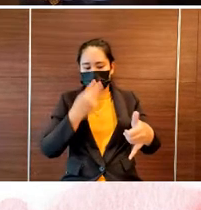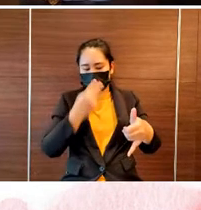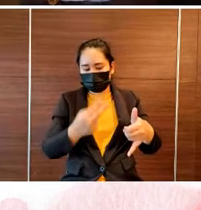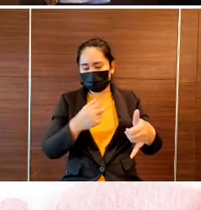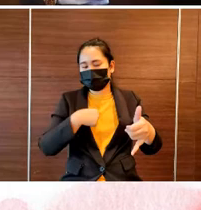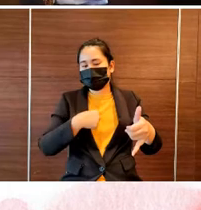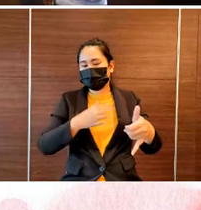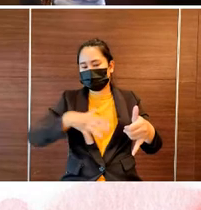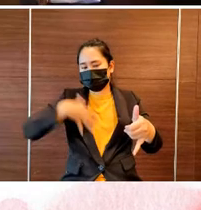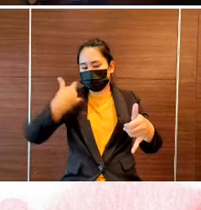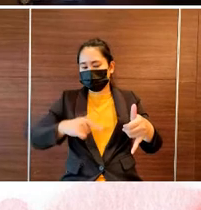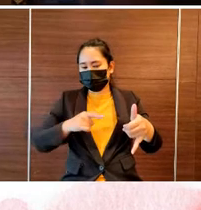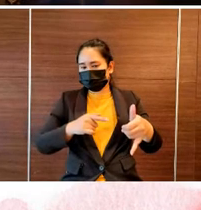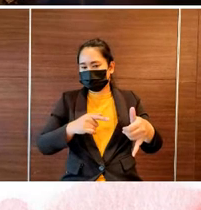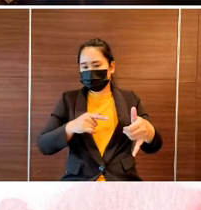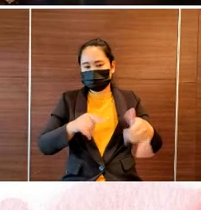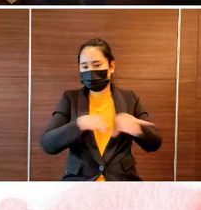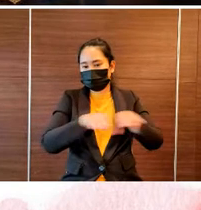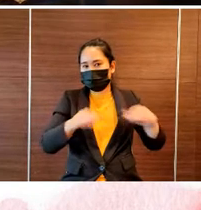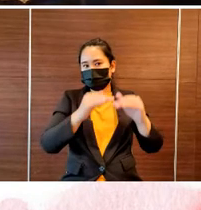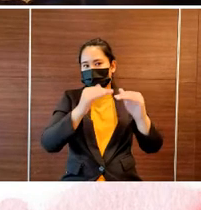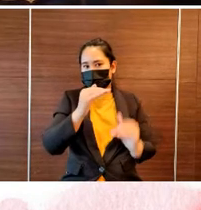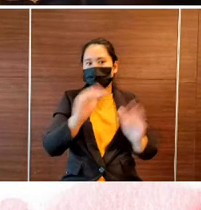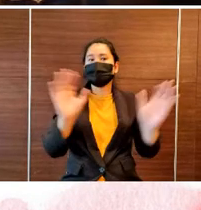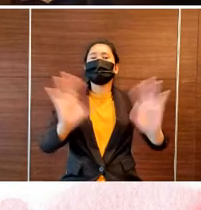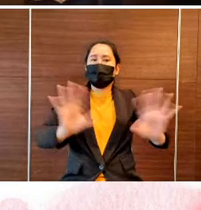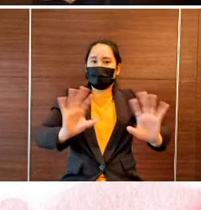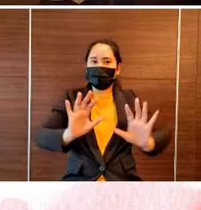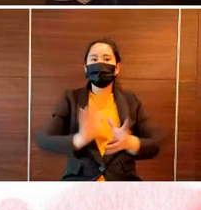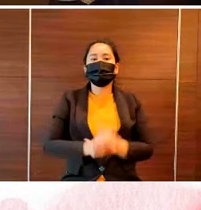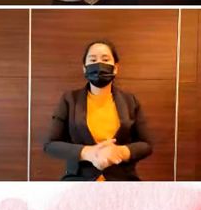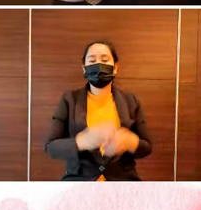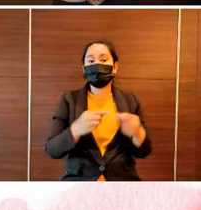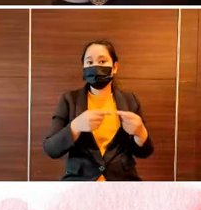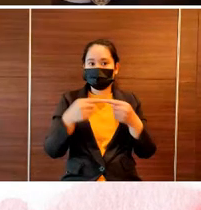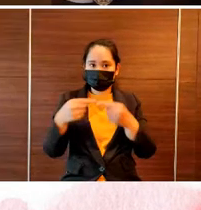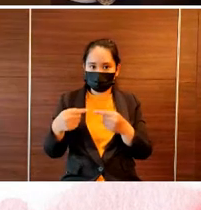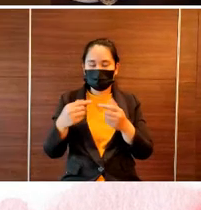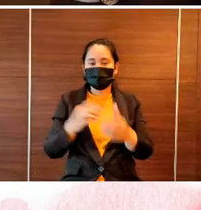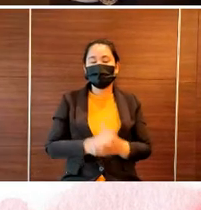านี้แล้วก็มาตรฐานย่อมยอมกันไม่ใช่นะครับสไลด์ถัดไป